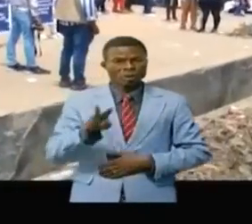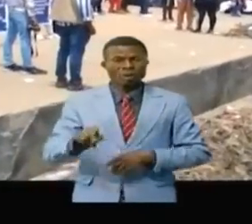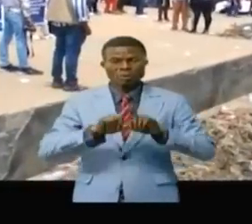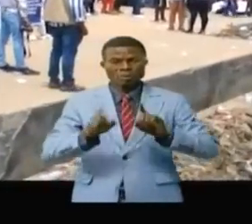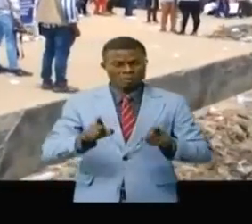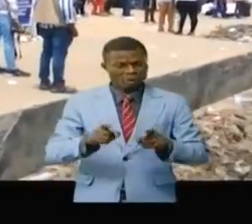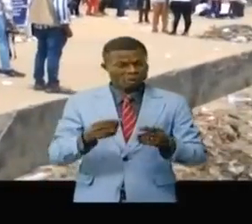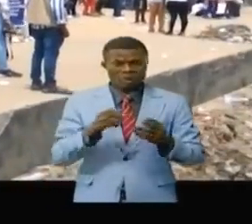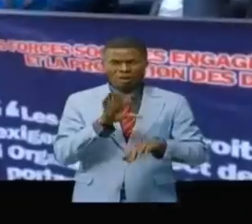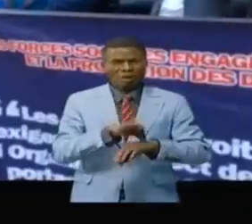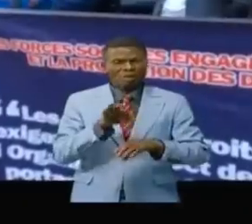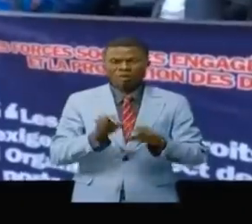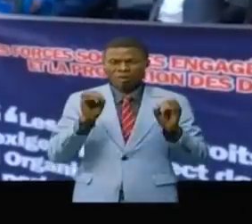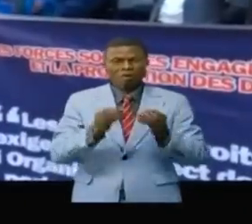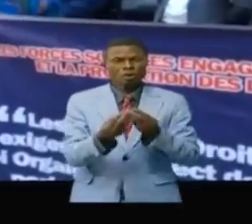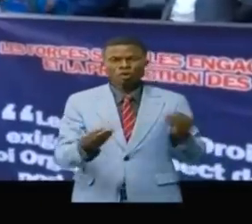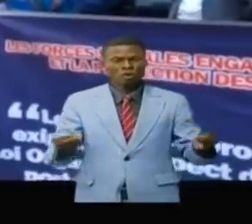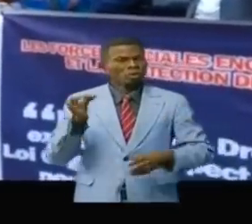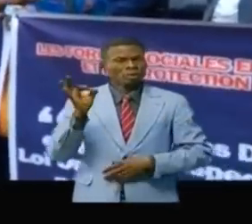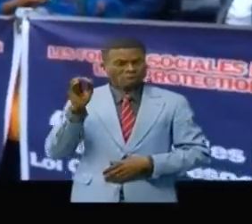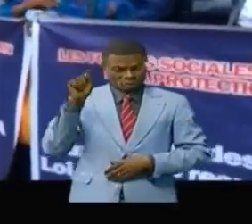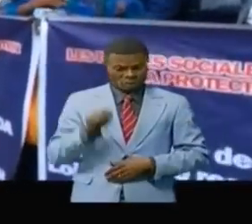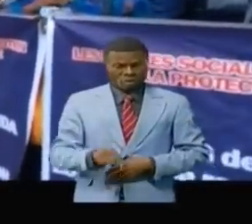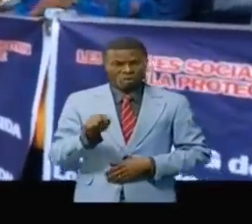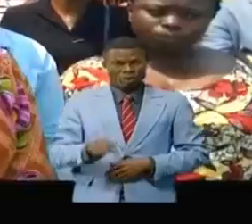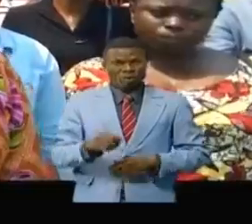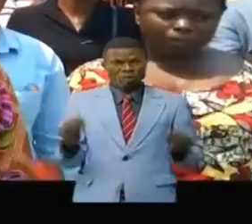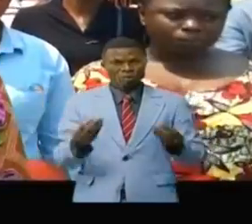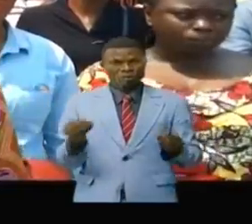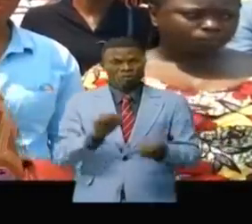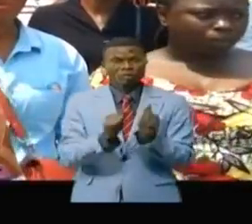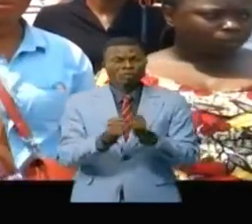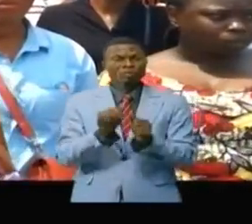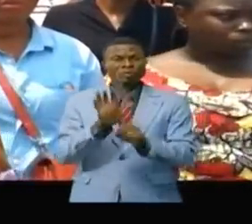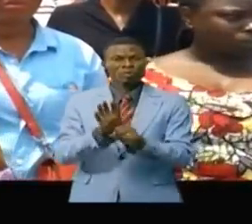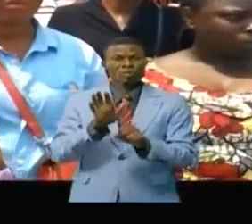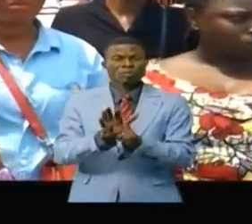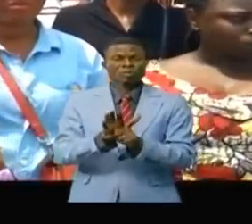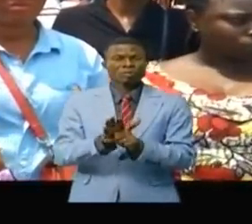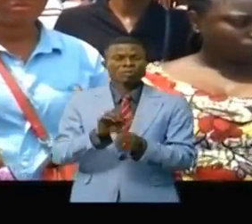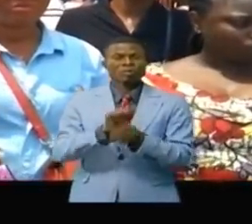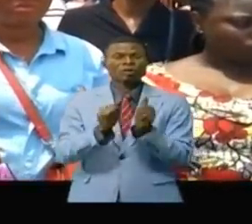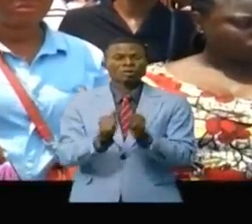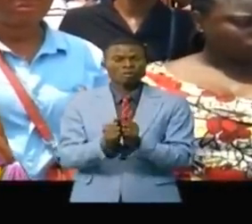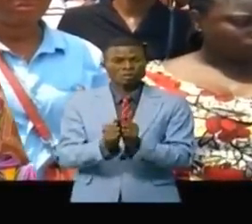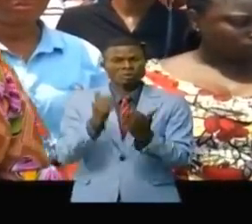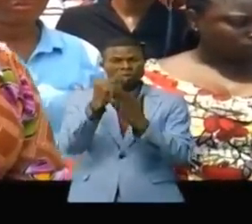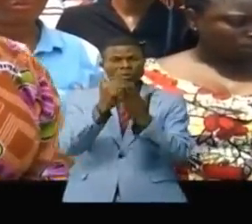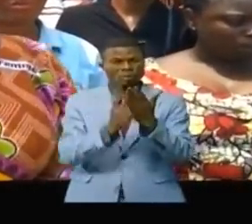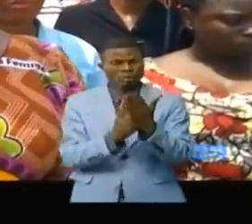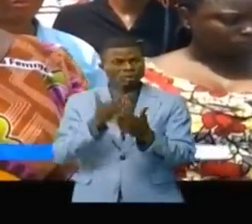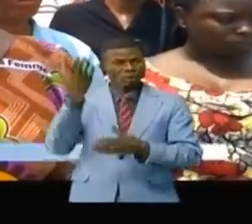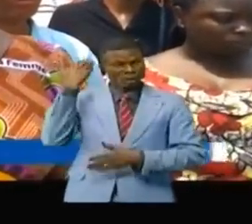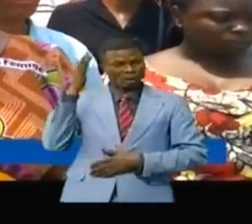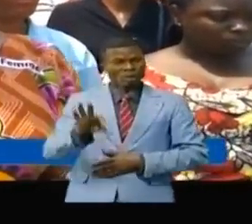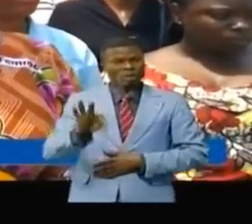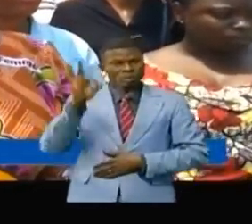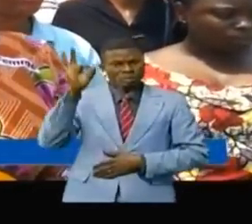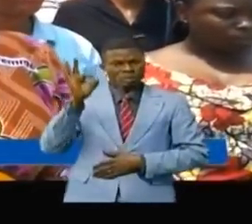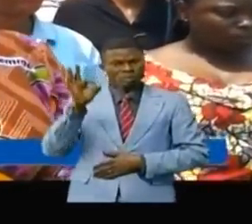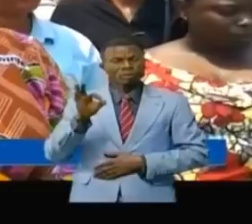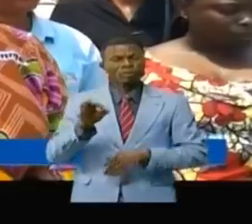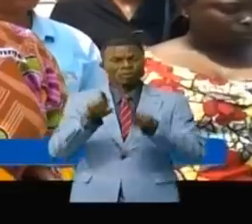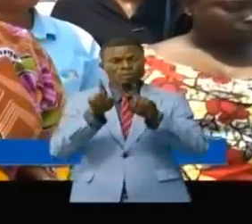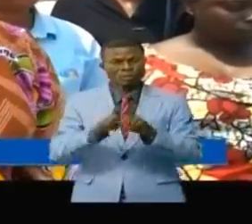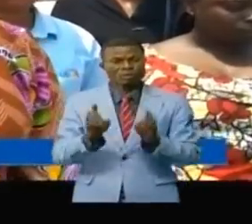qui malheureusement n'avait pas été traité à cause des différents ou plusieurs points qui avaient été retenus, et ça a